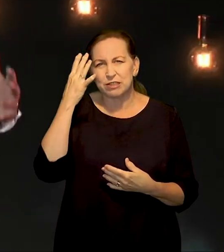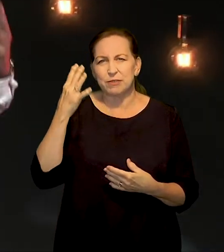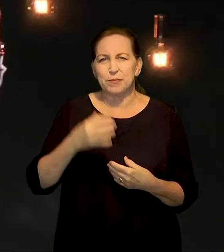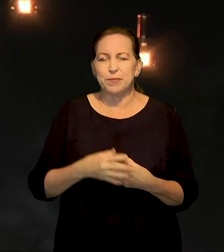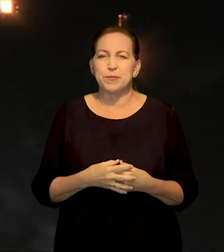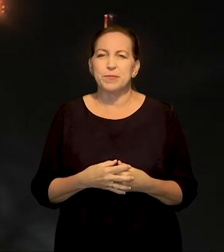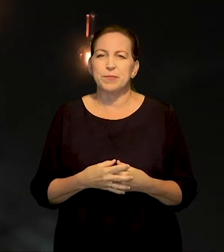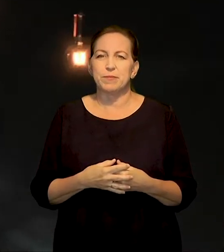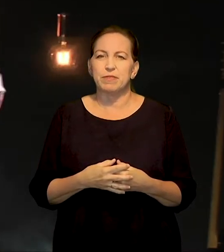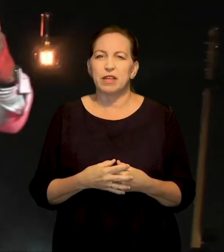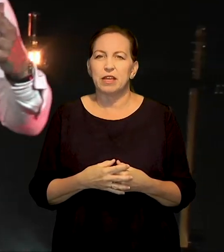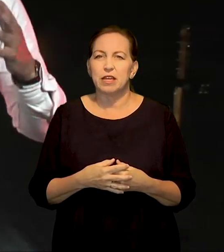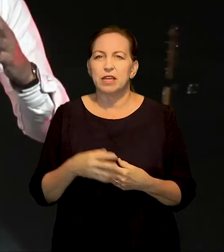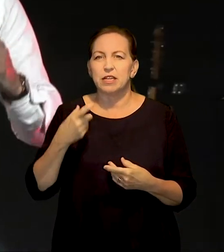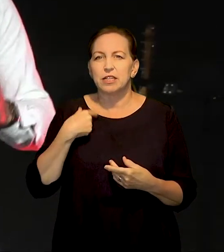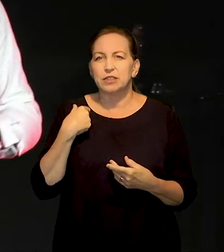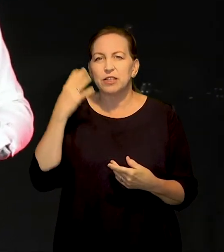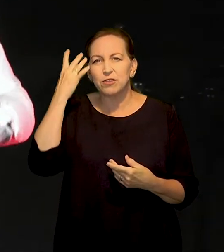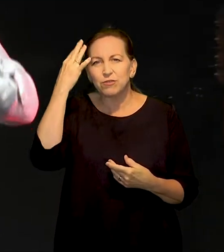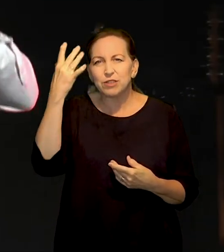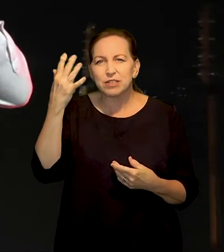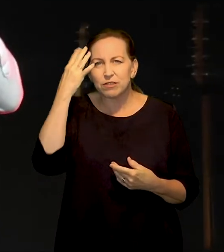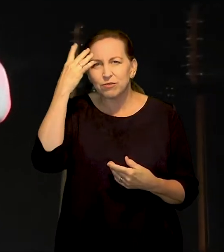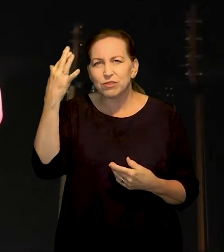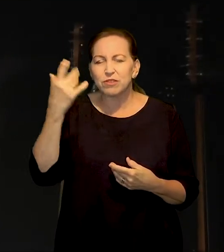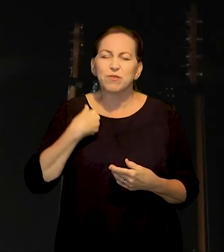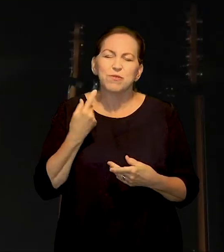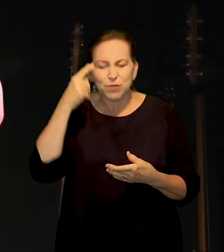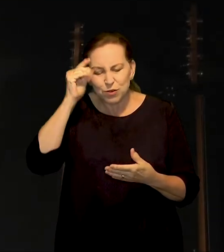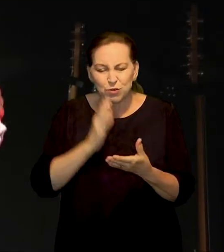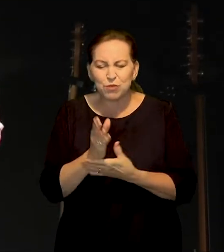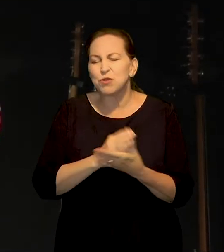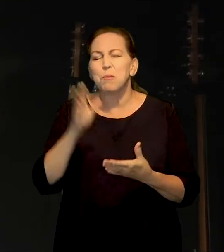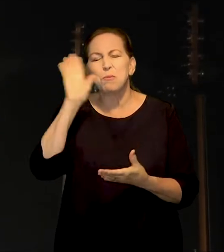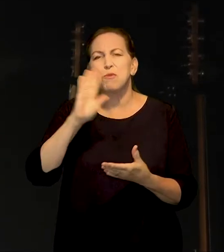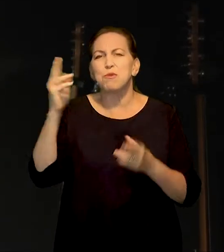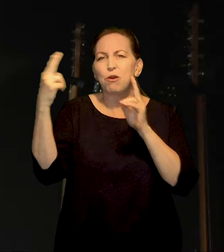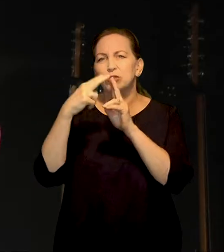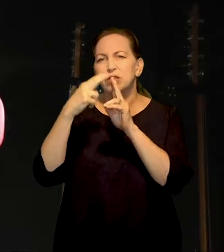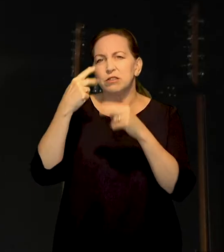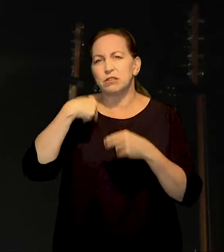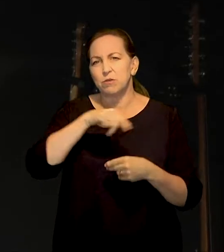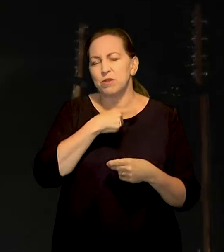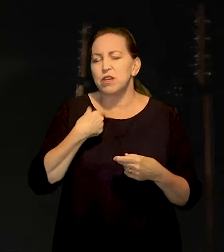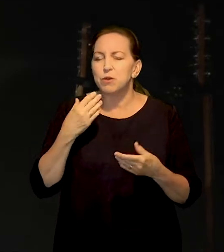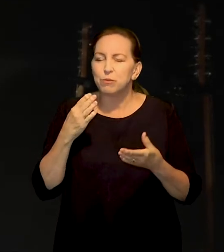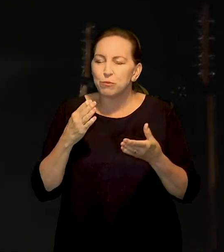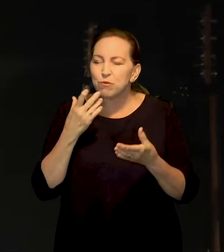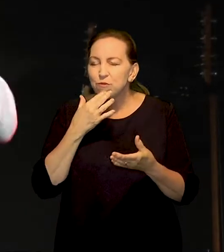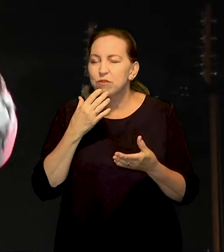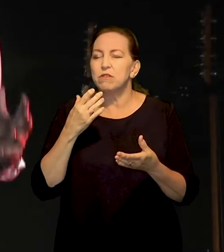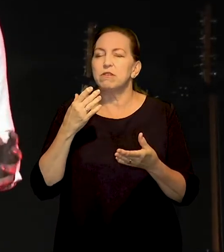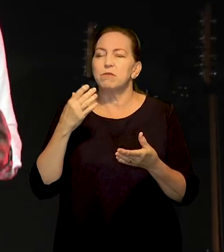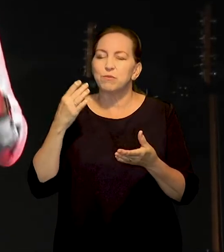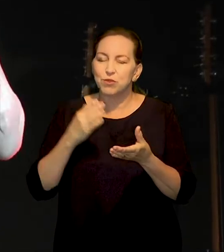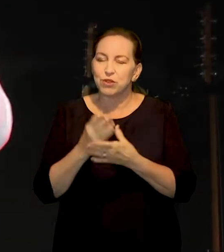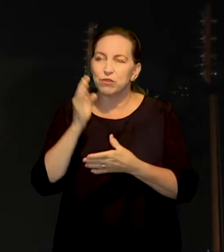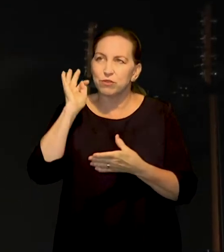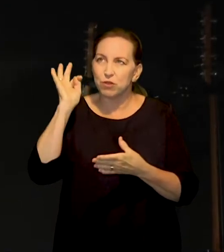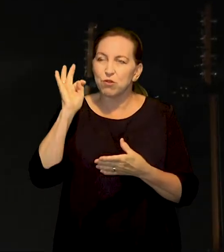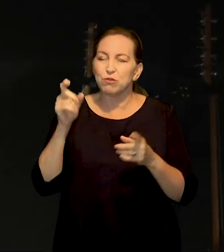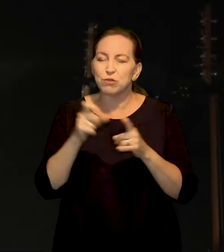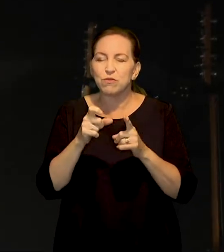Wizję to znaczy, że jak to najprościej powiedzieć, wierzymy, że Bóg chce się z nami kontaktować. On chce mówić przez swoje słowo, ale również